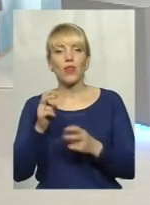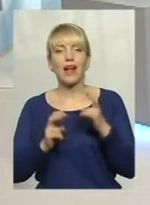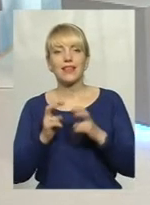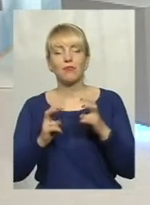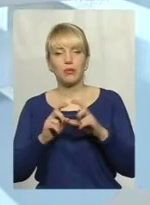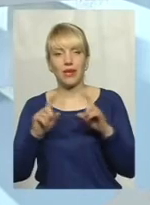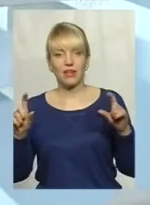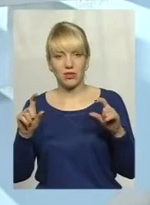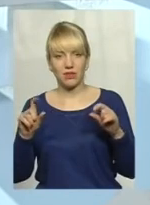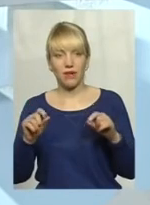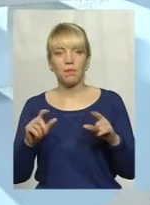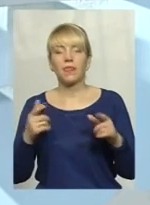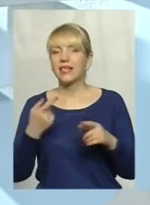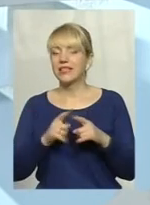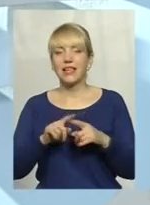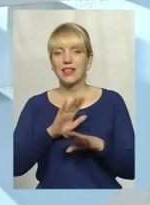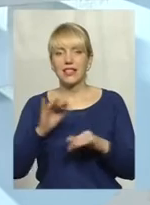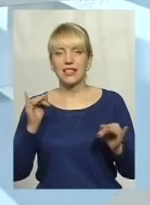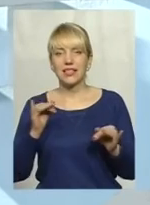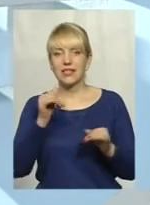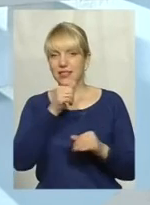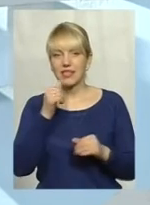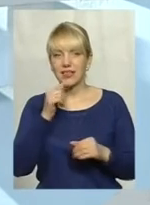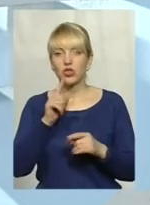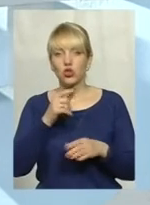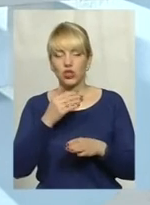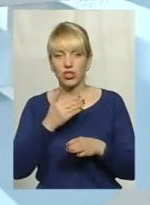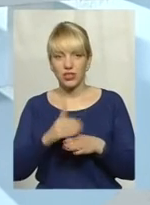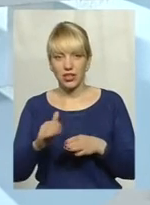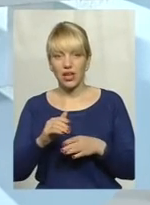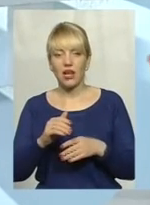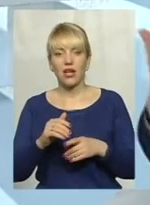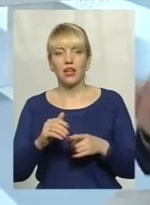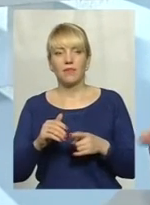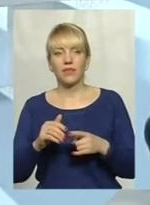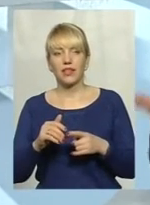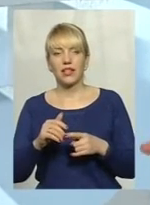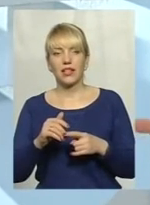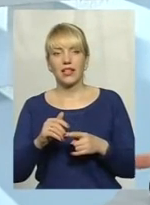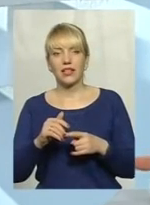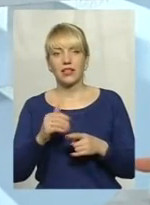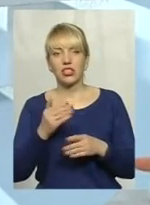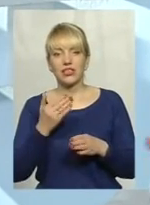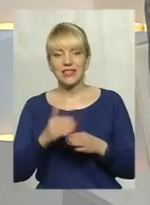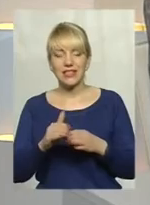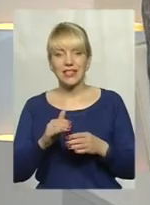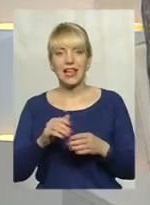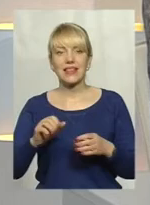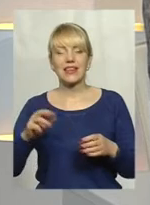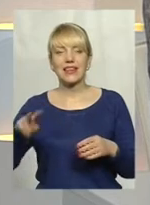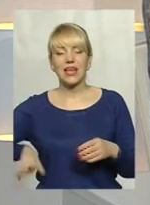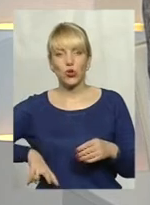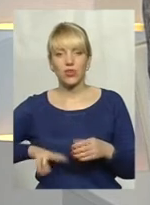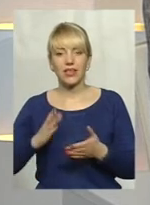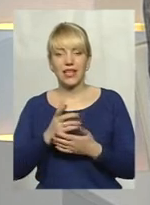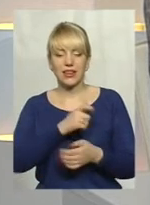підприємствами, коли, ну, це не секрет, що частина начальників комунальних підприємств, навіть у Хмельницькому є такі, є депутатами місцевих рад. Так. От як тоді